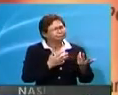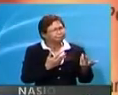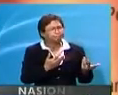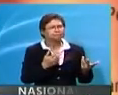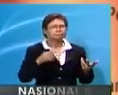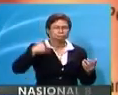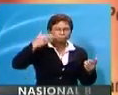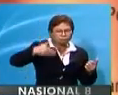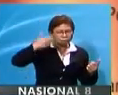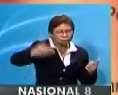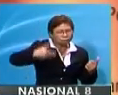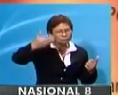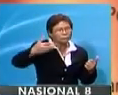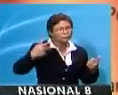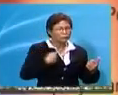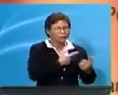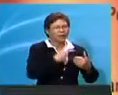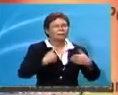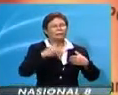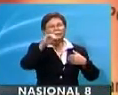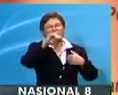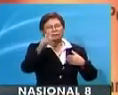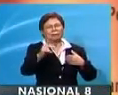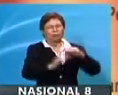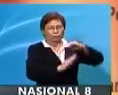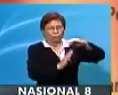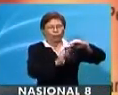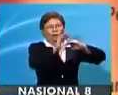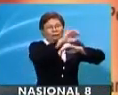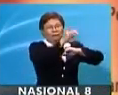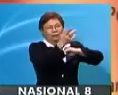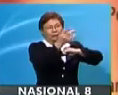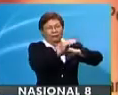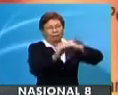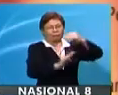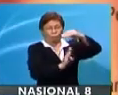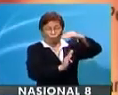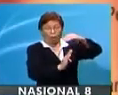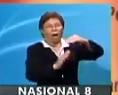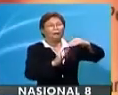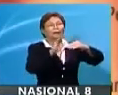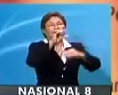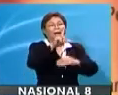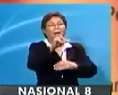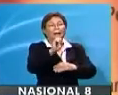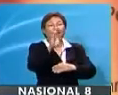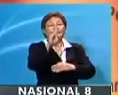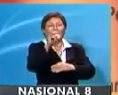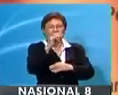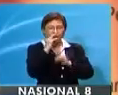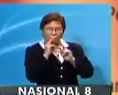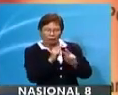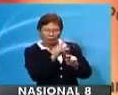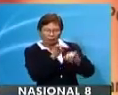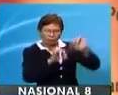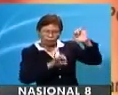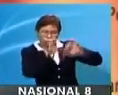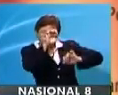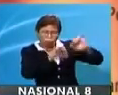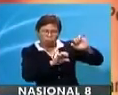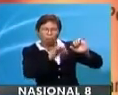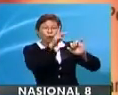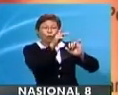ada jawatan kuasa, contohnya di bawah JAKIM kita ada LEPAI yang melihat dan meneliti dan menilai